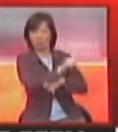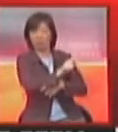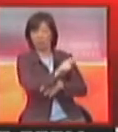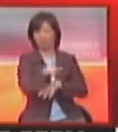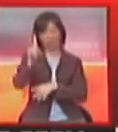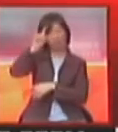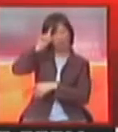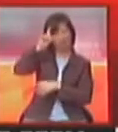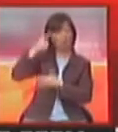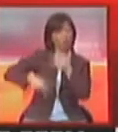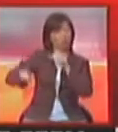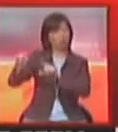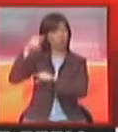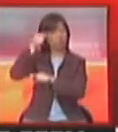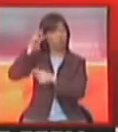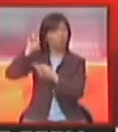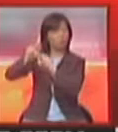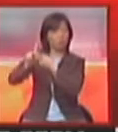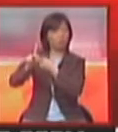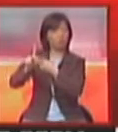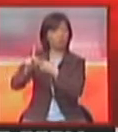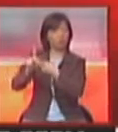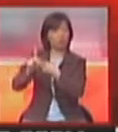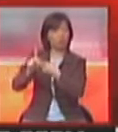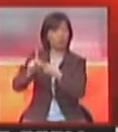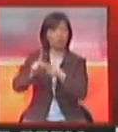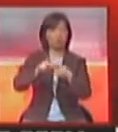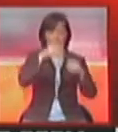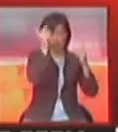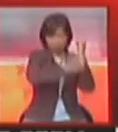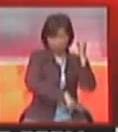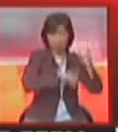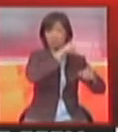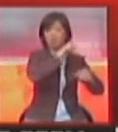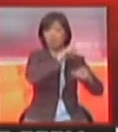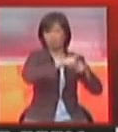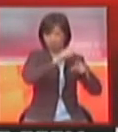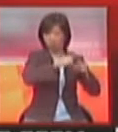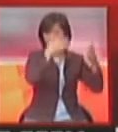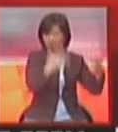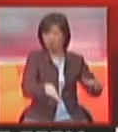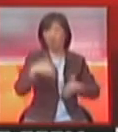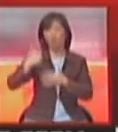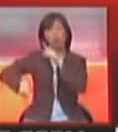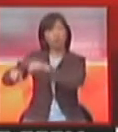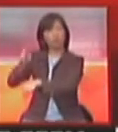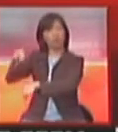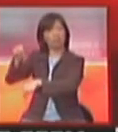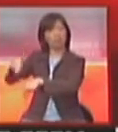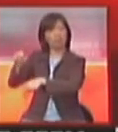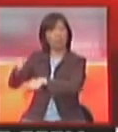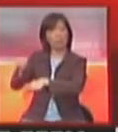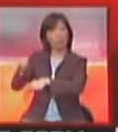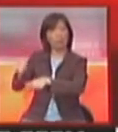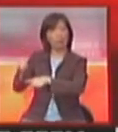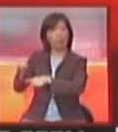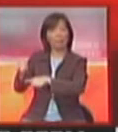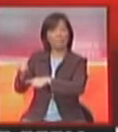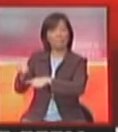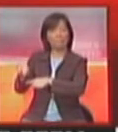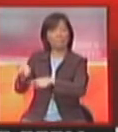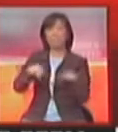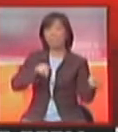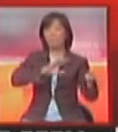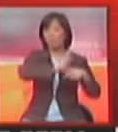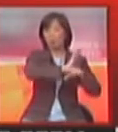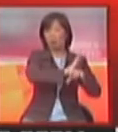ano ang pakay ng gobyerno. Naparusahan na ang Tulfo Brothers, ano pa ba ang nais ng gobyerno? Ang nasabing